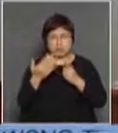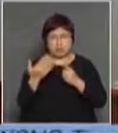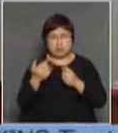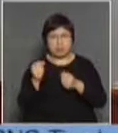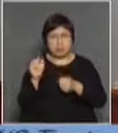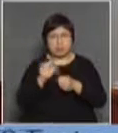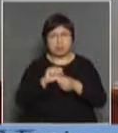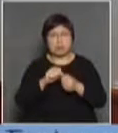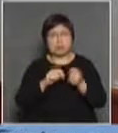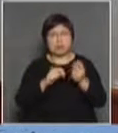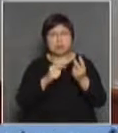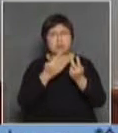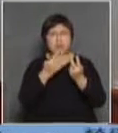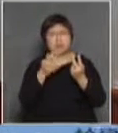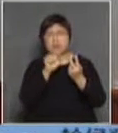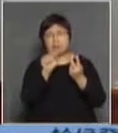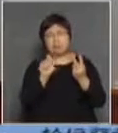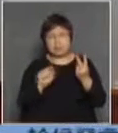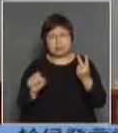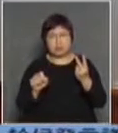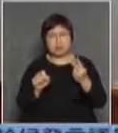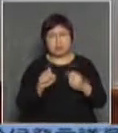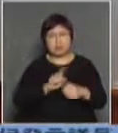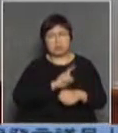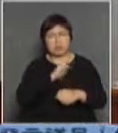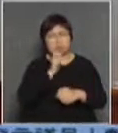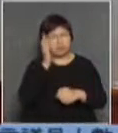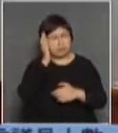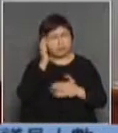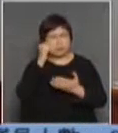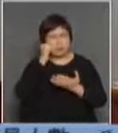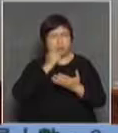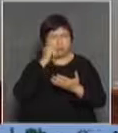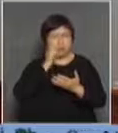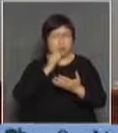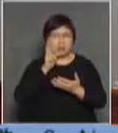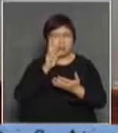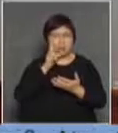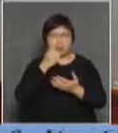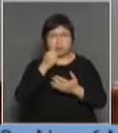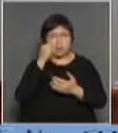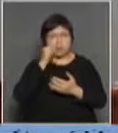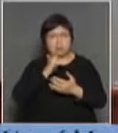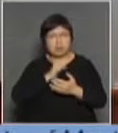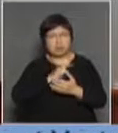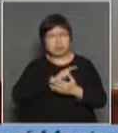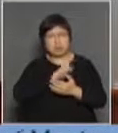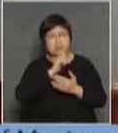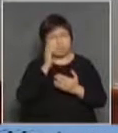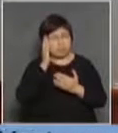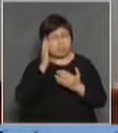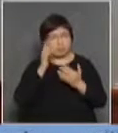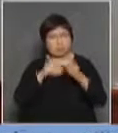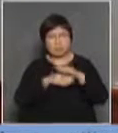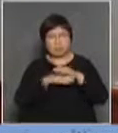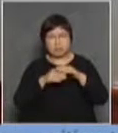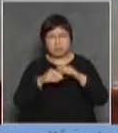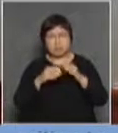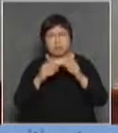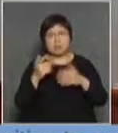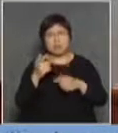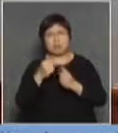了 24%。 以獨居長者為例，香港的獨居長者住戶人數近17